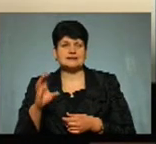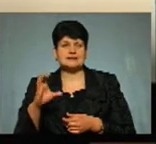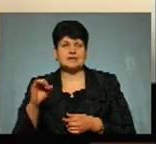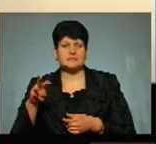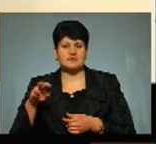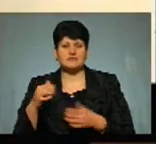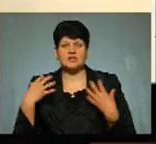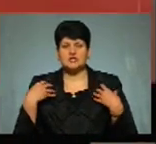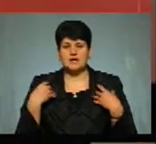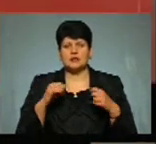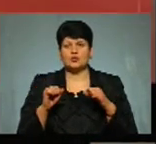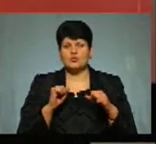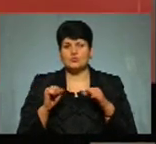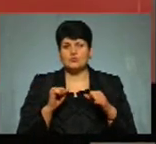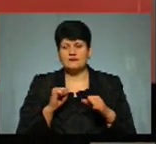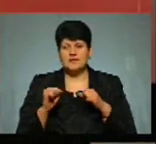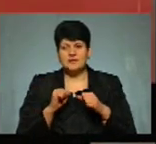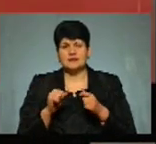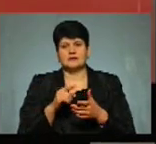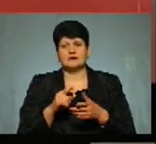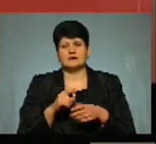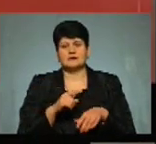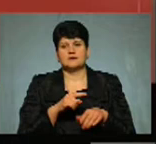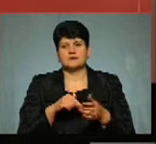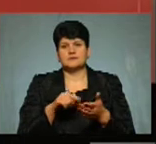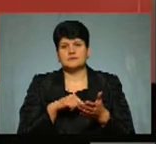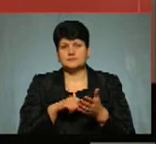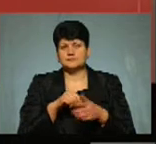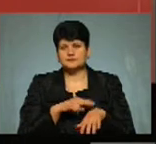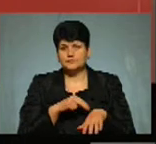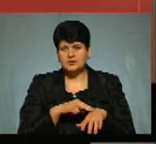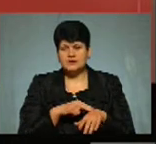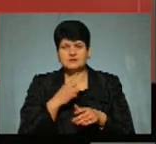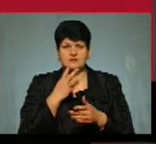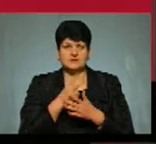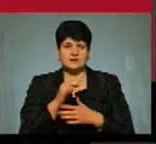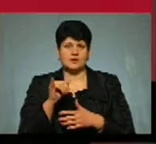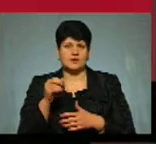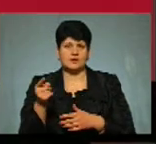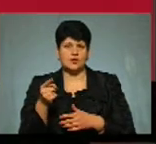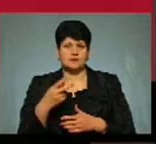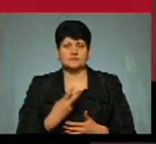управління муніципальної інспекції Тернопільської міської ради. Дивіться нас кожного дня на телеканалі UA Тернопіль.